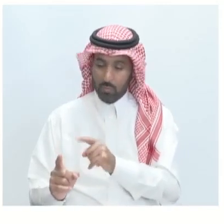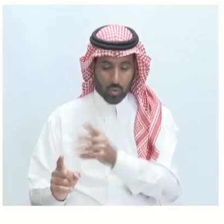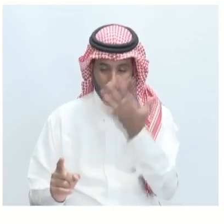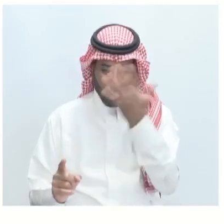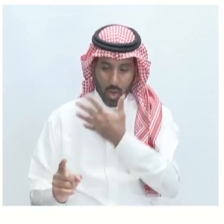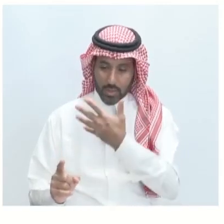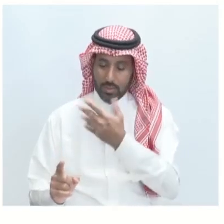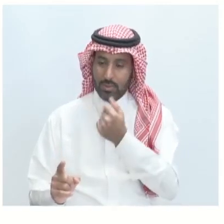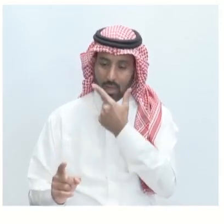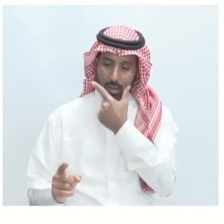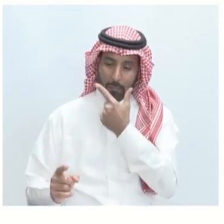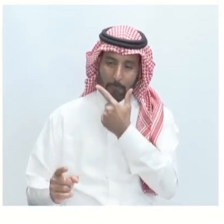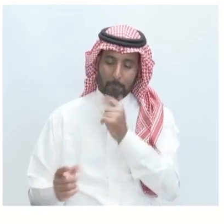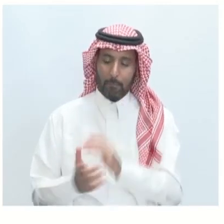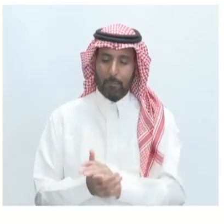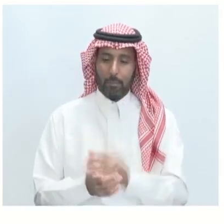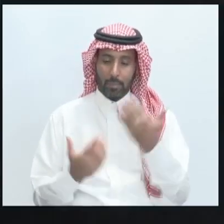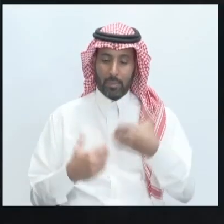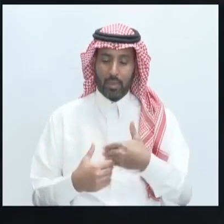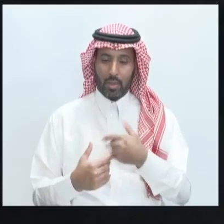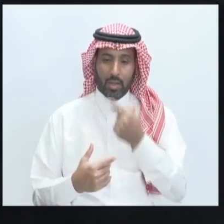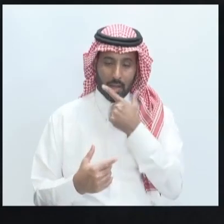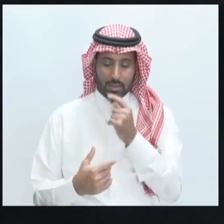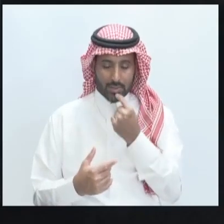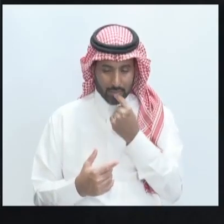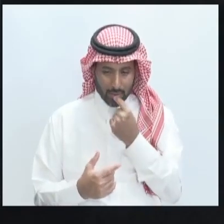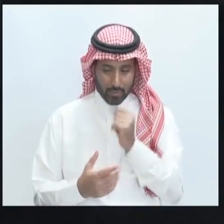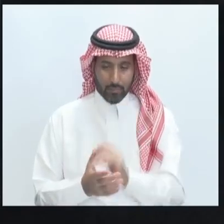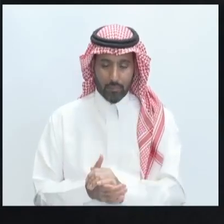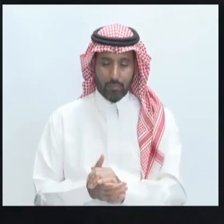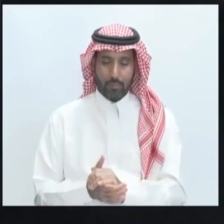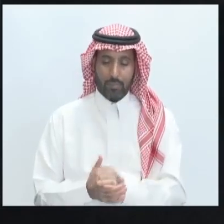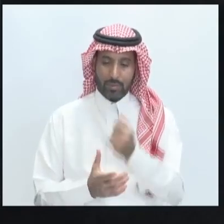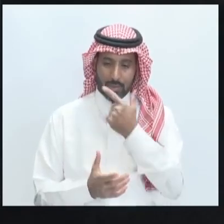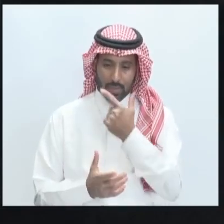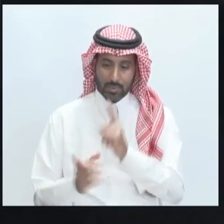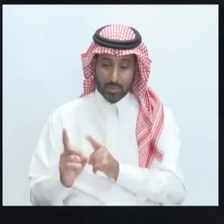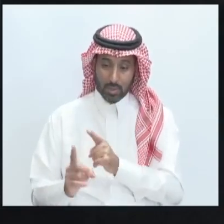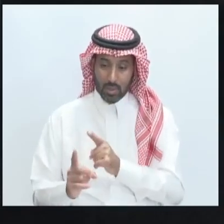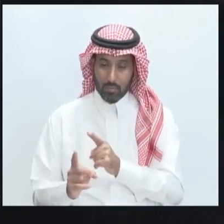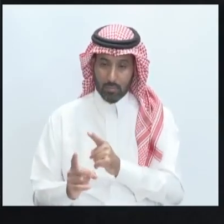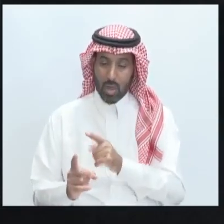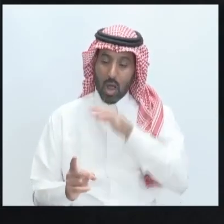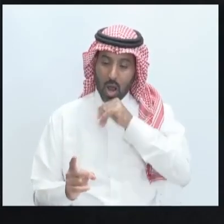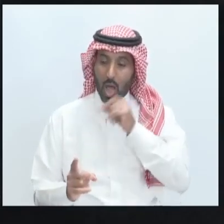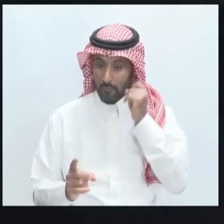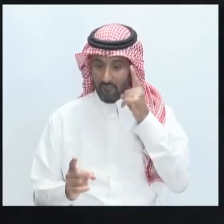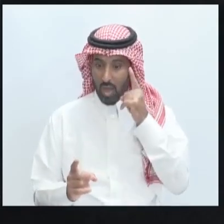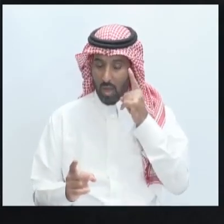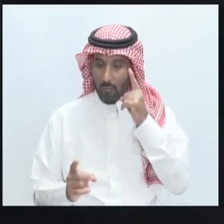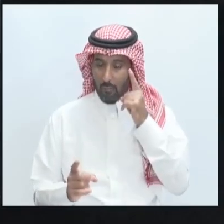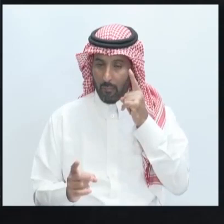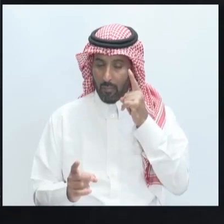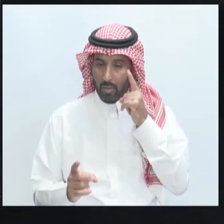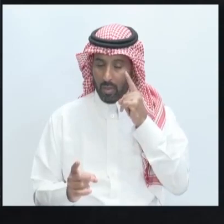التعابير الانفعاليه من خلال الخجل من خلال الابتسامه التي فهمها ابنائي وبنات